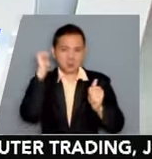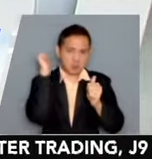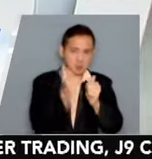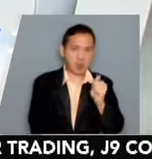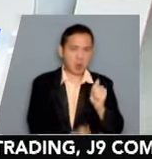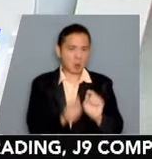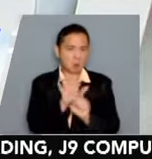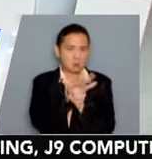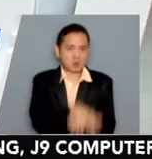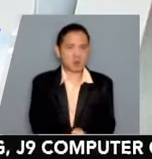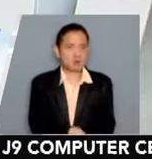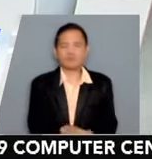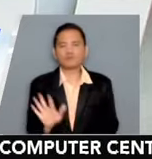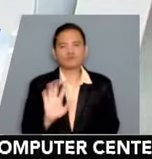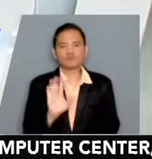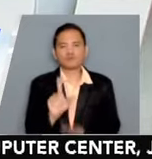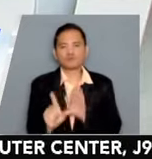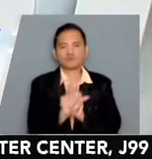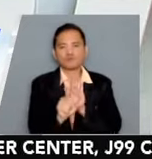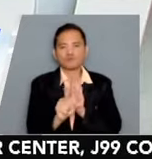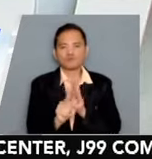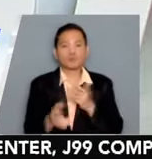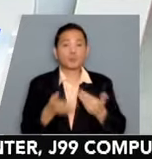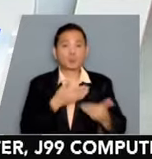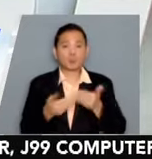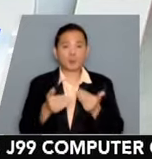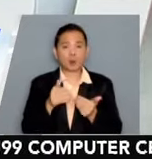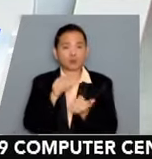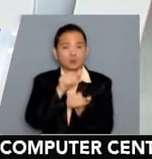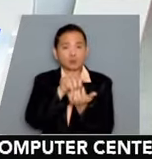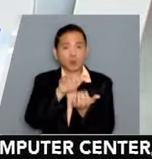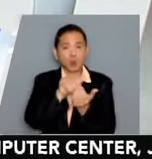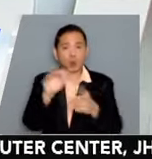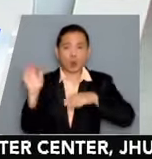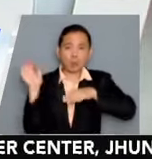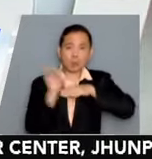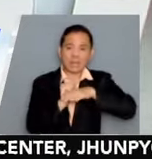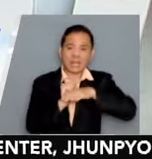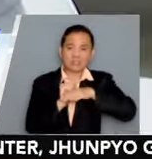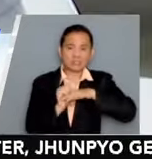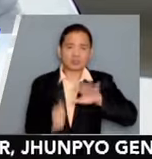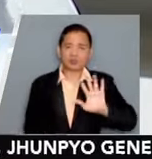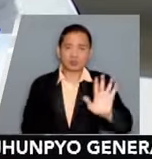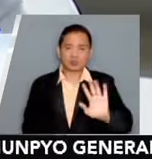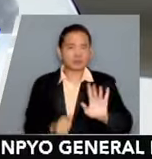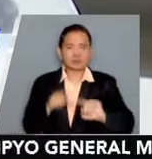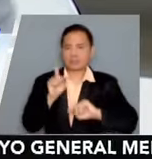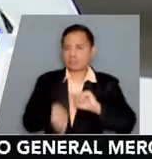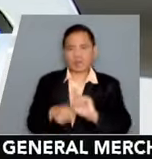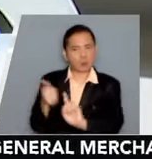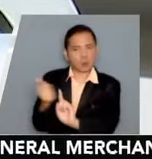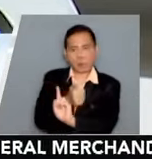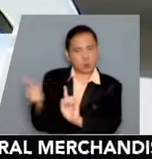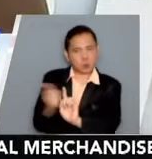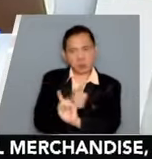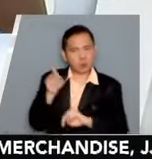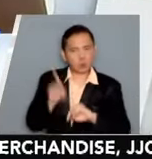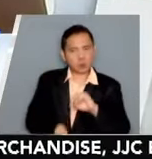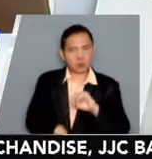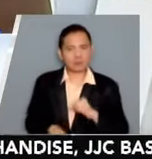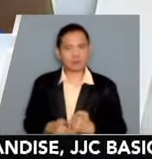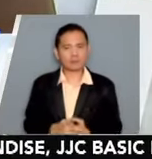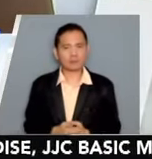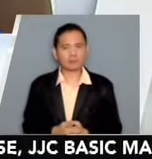a dog bites you, you must not cause it any harm. When you were younger, di ba, sinasabi,